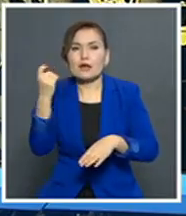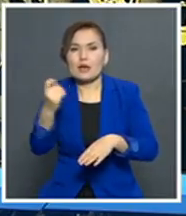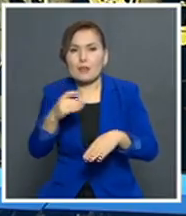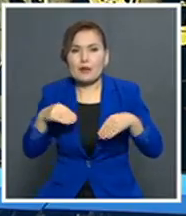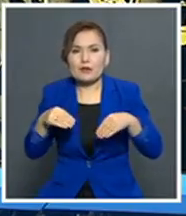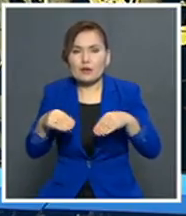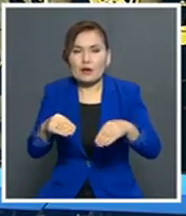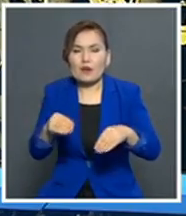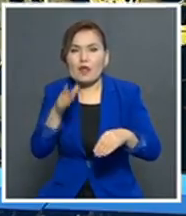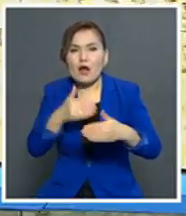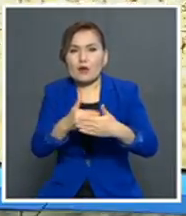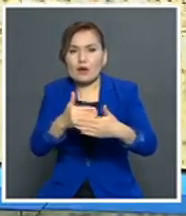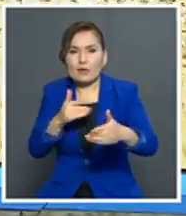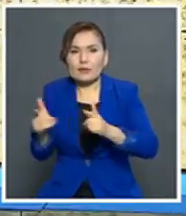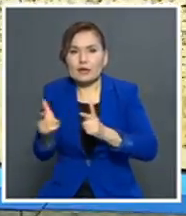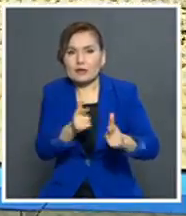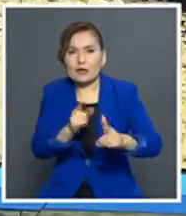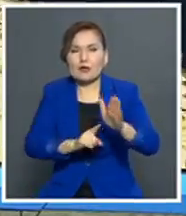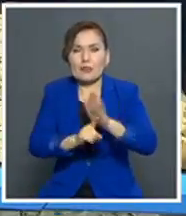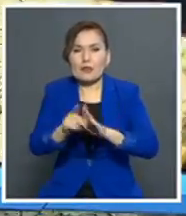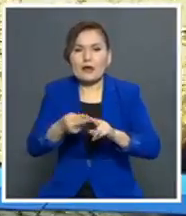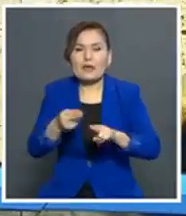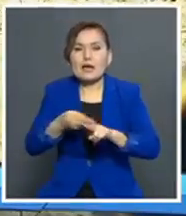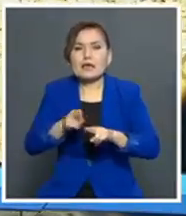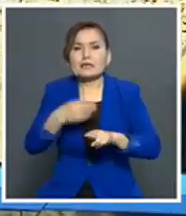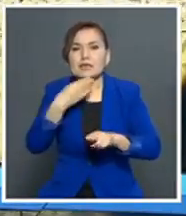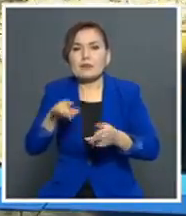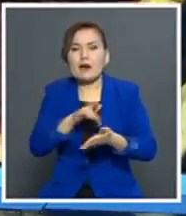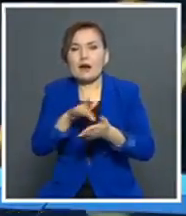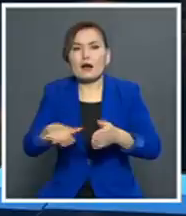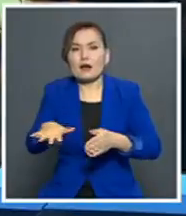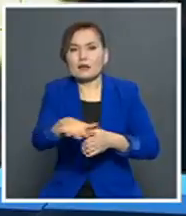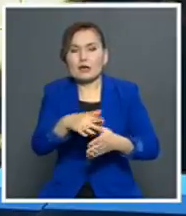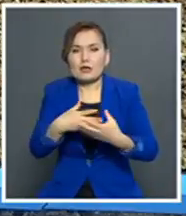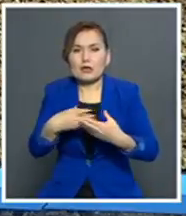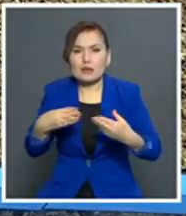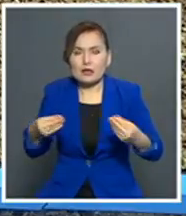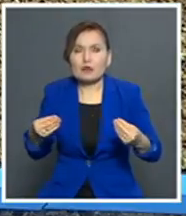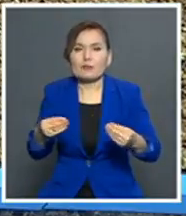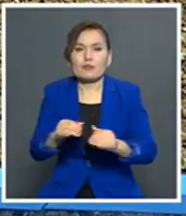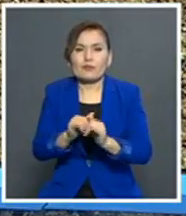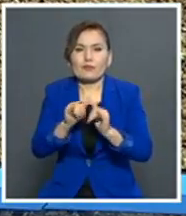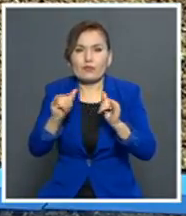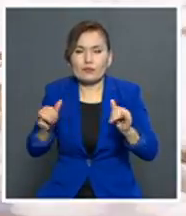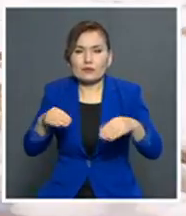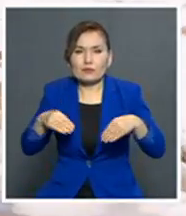науқанын мерзімінде бастауға дайынбыз деп отыр. Ал Семей өңірінде биыл егістік көлемі ұлғаяды.